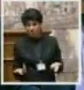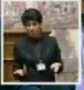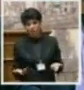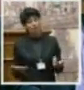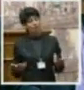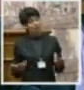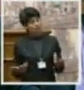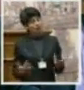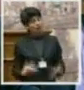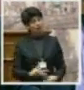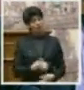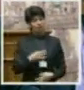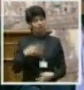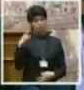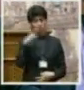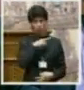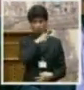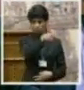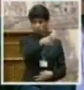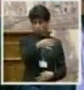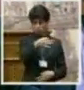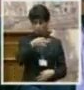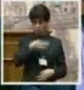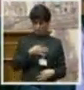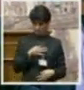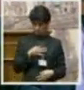μιλήσατε